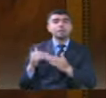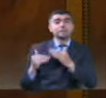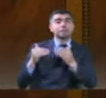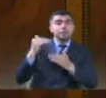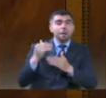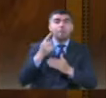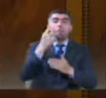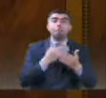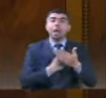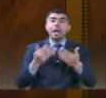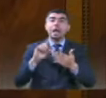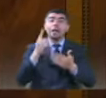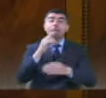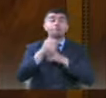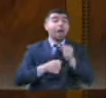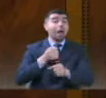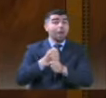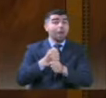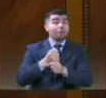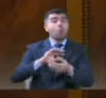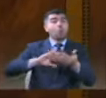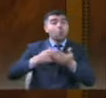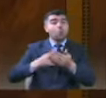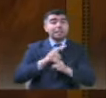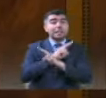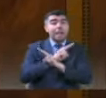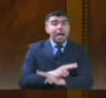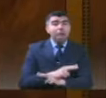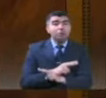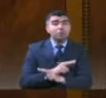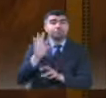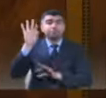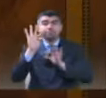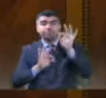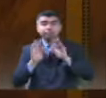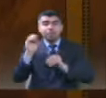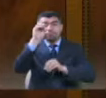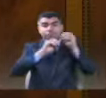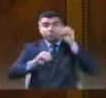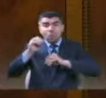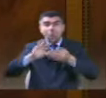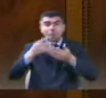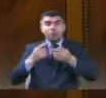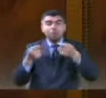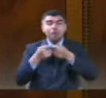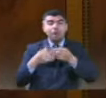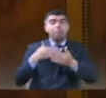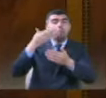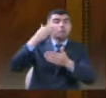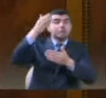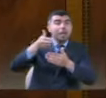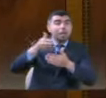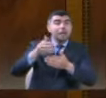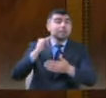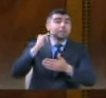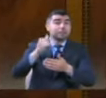كل سنة في وقت يسجل فيه نظام المعاشات المدنية اختلالا كبيرا سيجعله عاجزا في أفق منظور عن الوفاء بالمستحقات